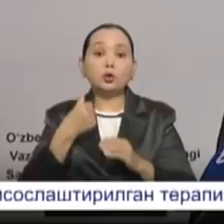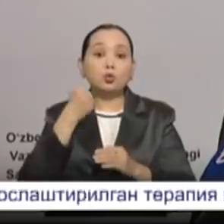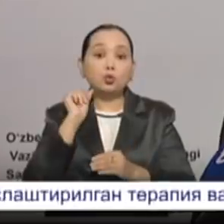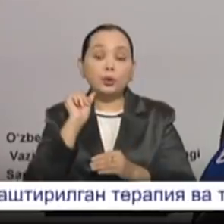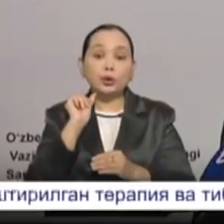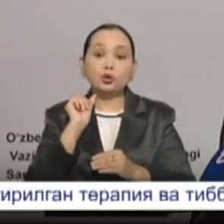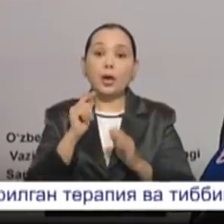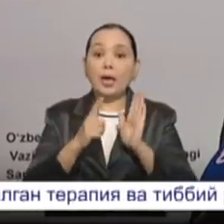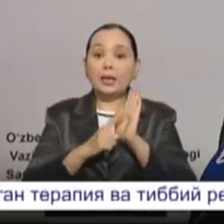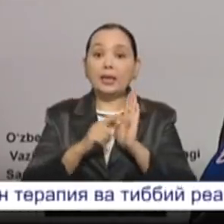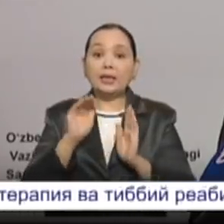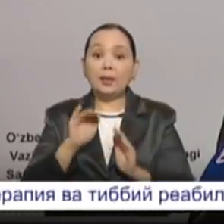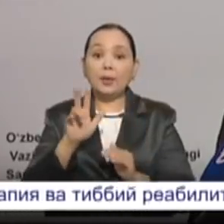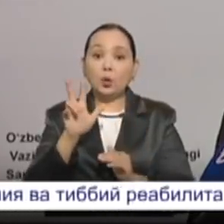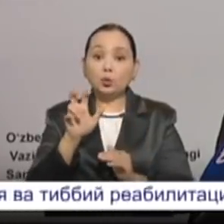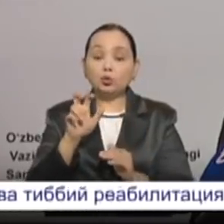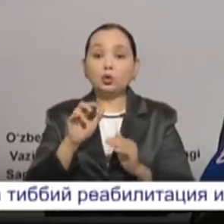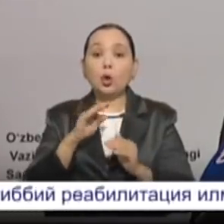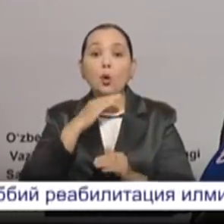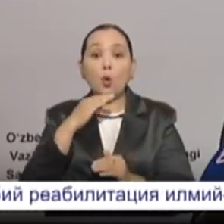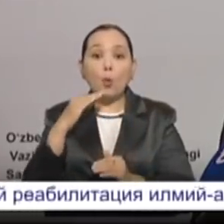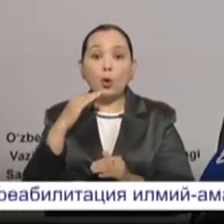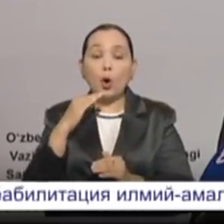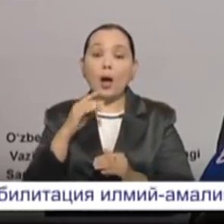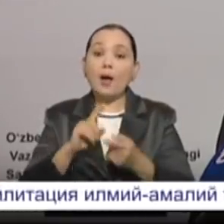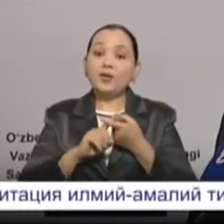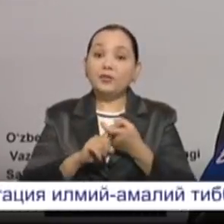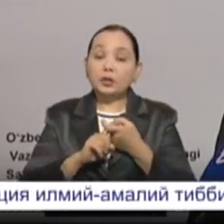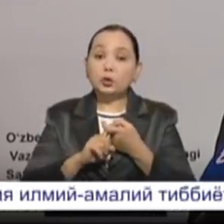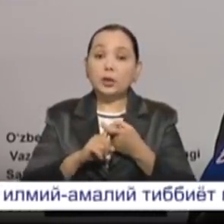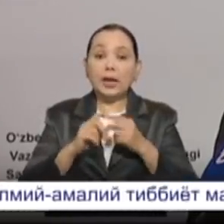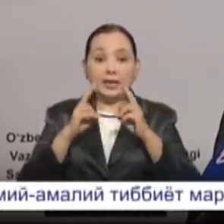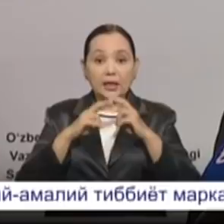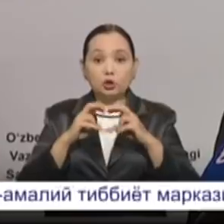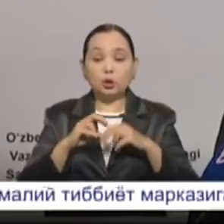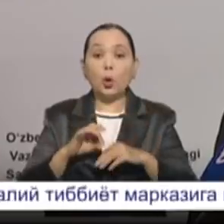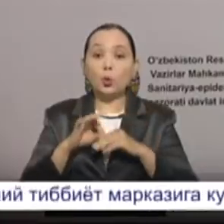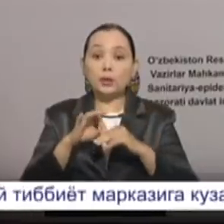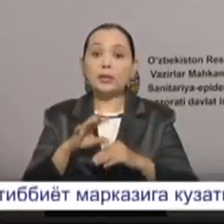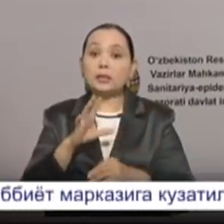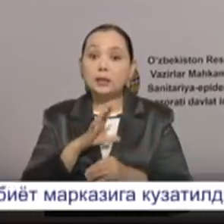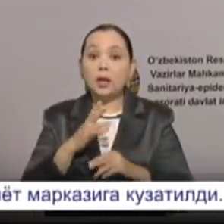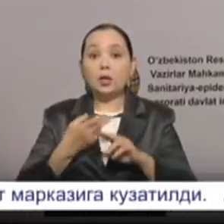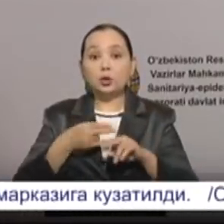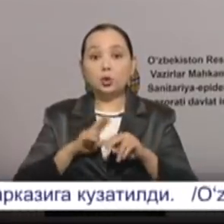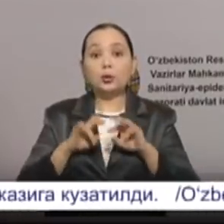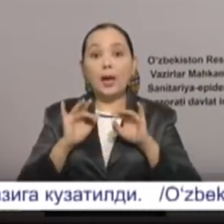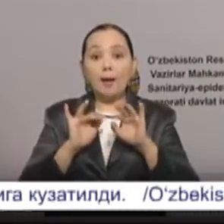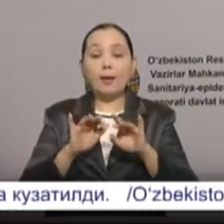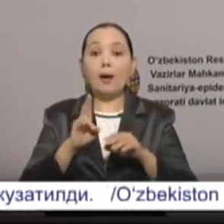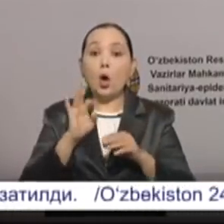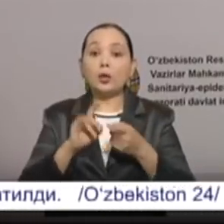kecha 7300 dan ko'proq virusologik tekshirishlar o'tkazildi. Shunday qilib,